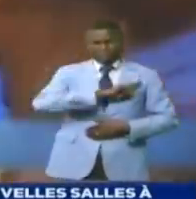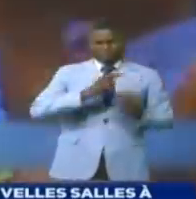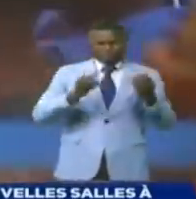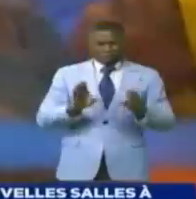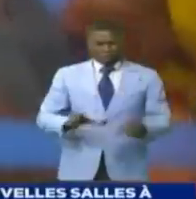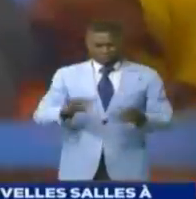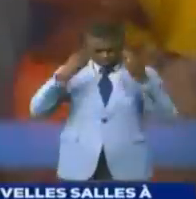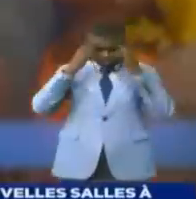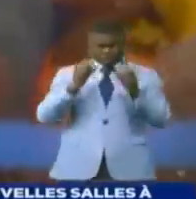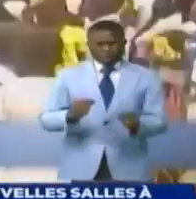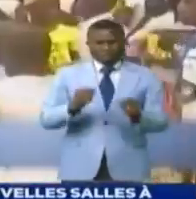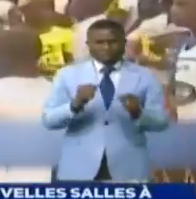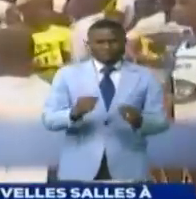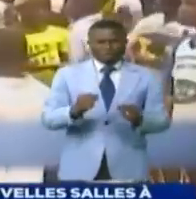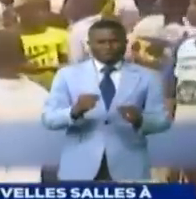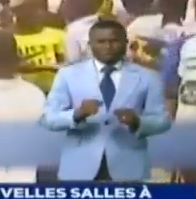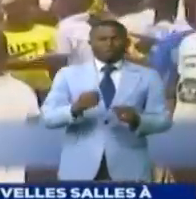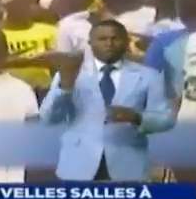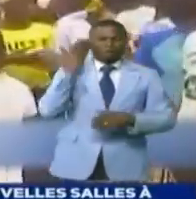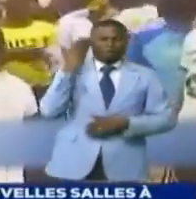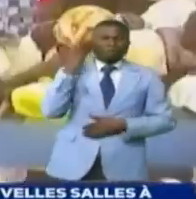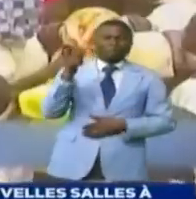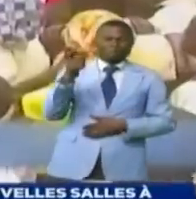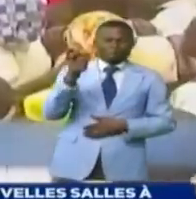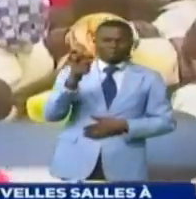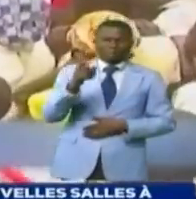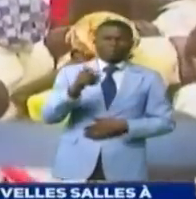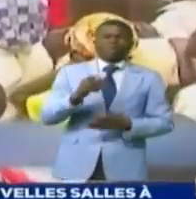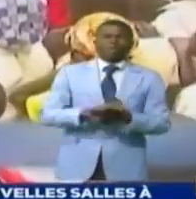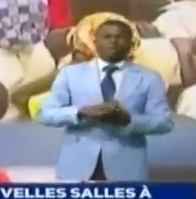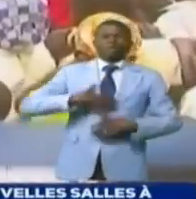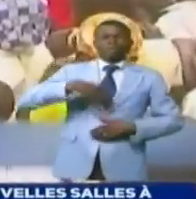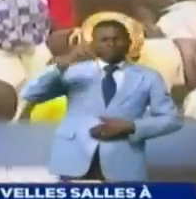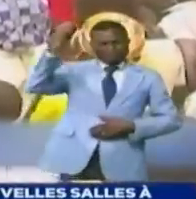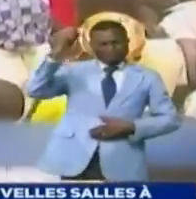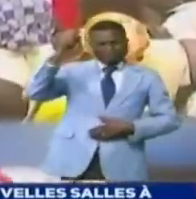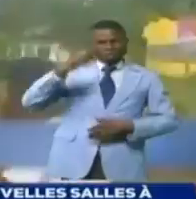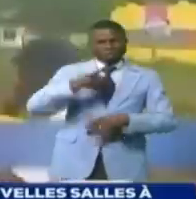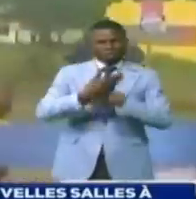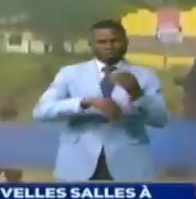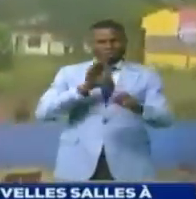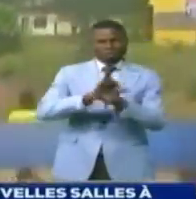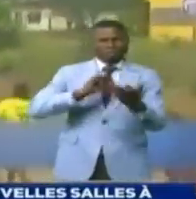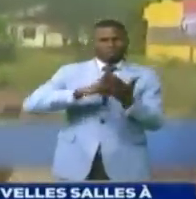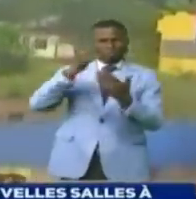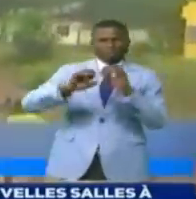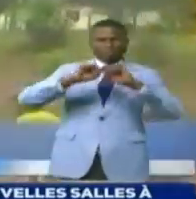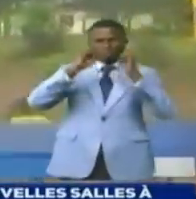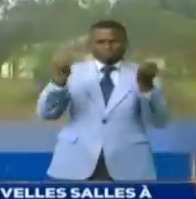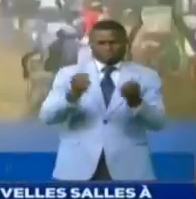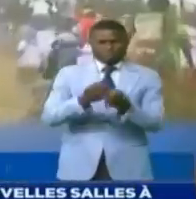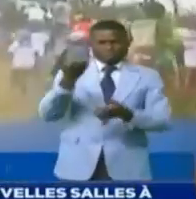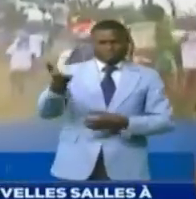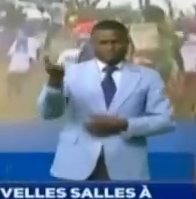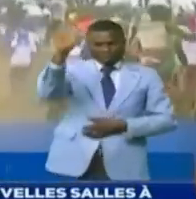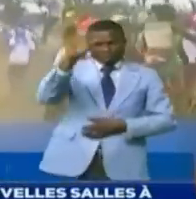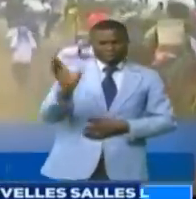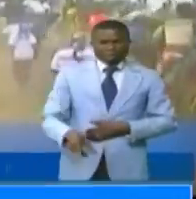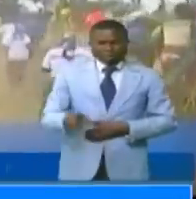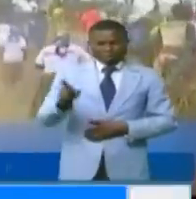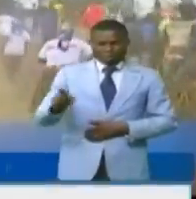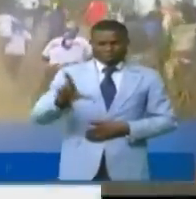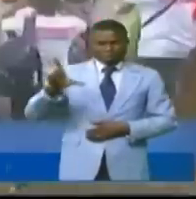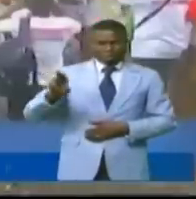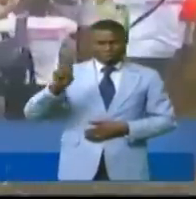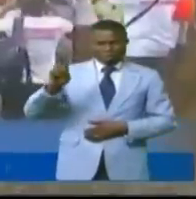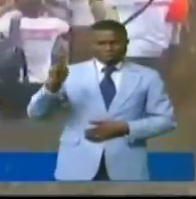très déterminé. Guilhem Panzou compte dans l'avenir réaliser plusieurs projets sociaux ici, dans le territoire des